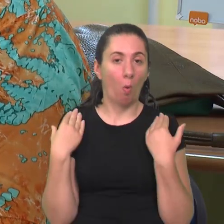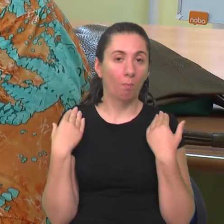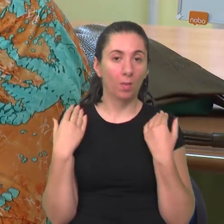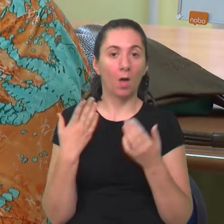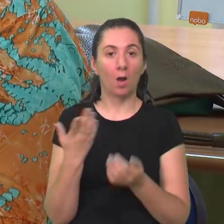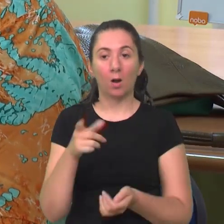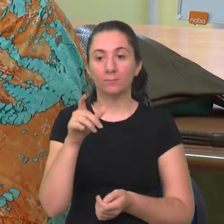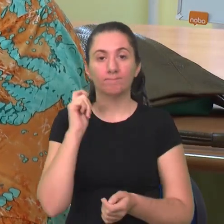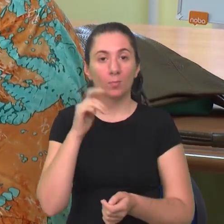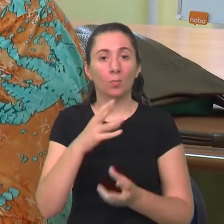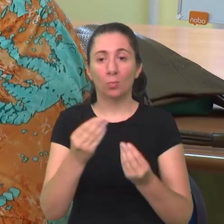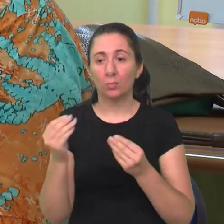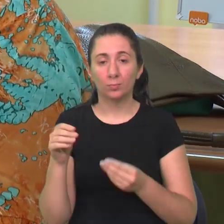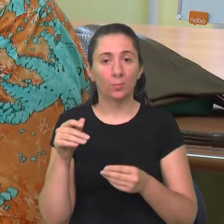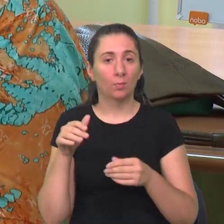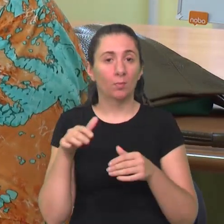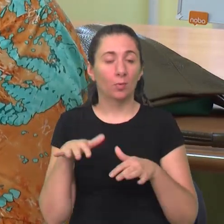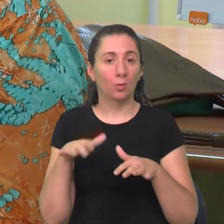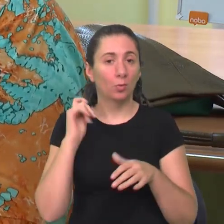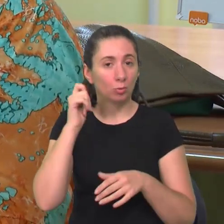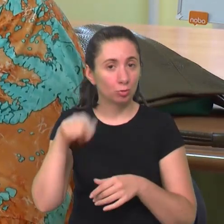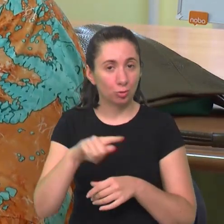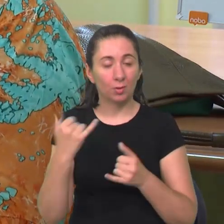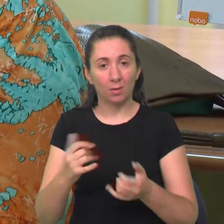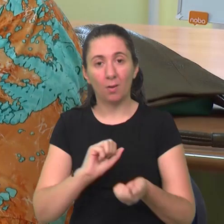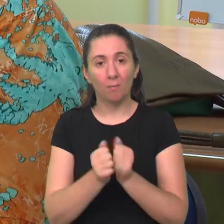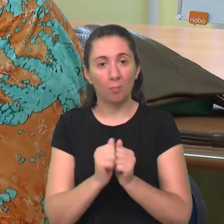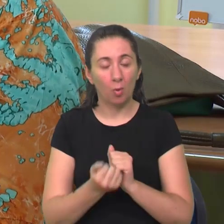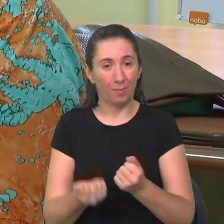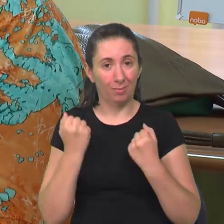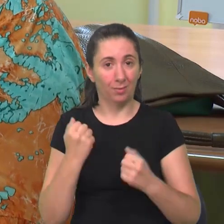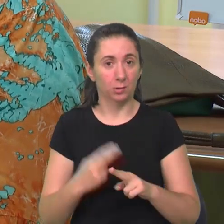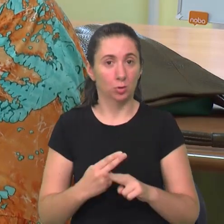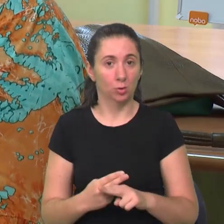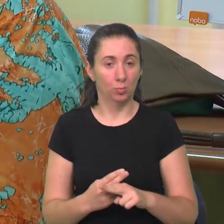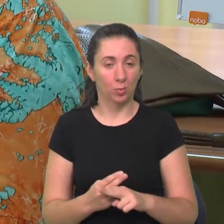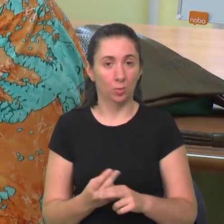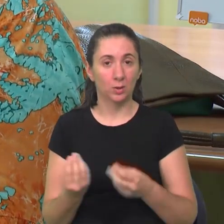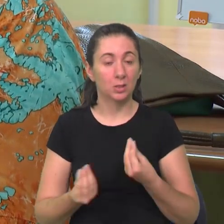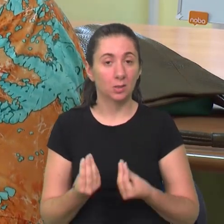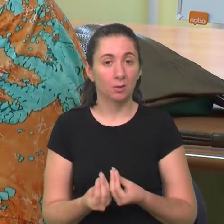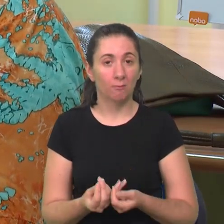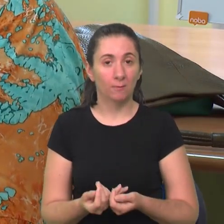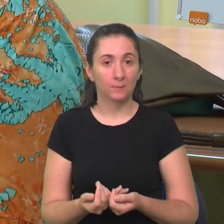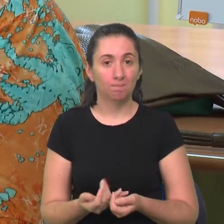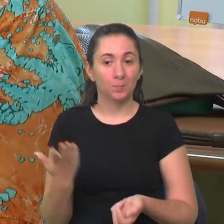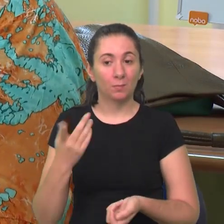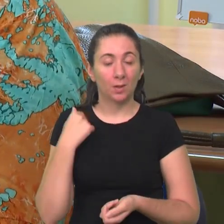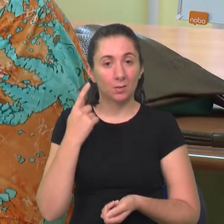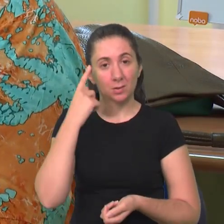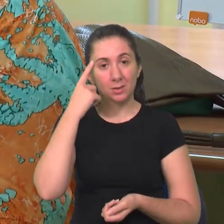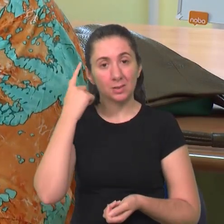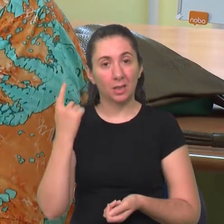ali kolike žene su danas u borbi protiv teških bolesti. A kad se